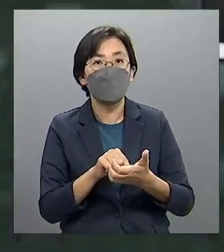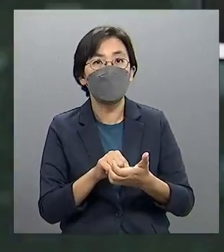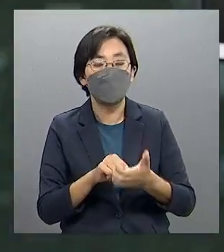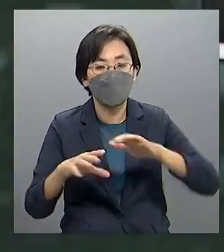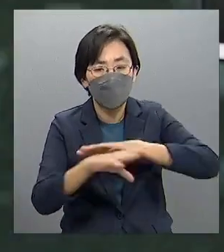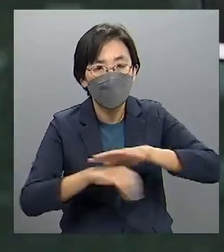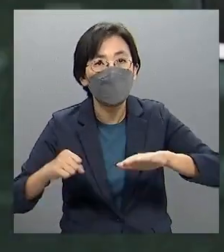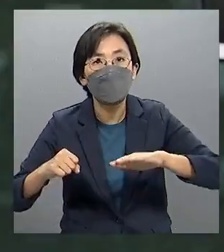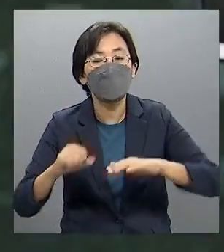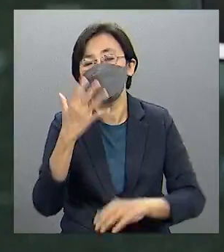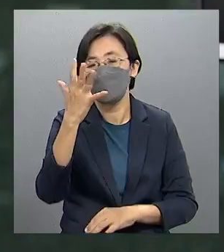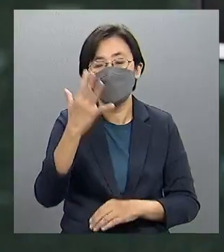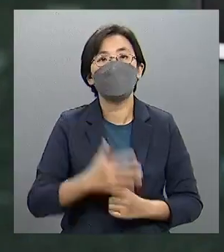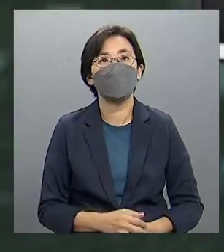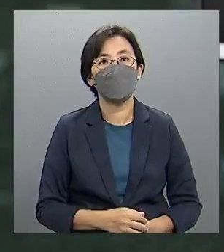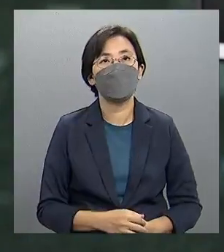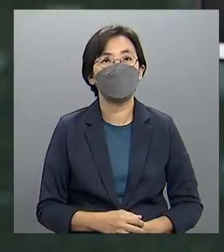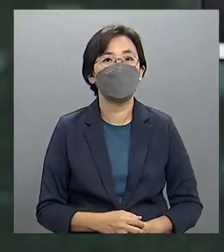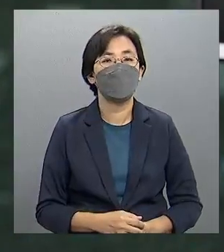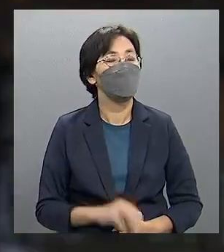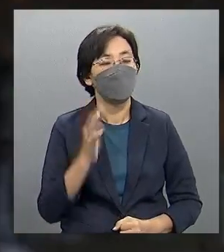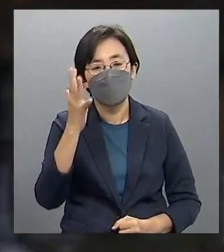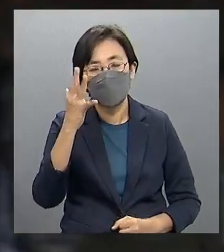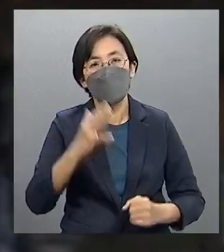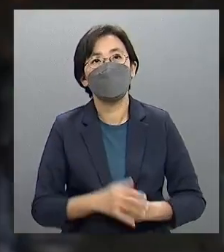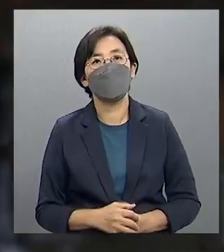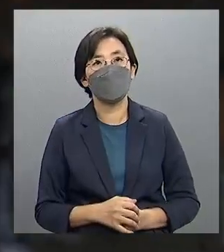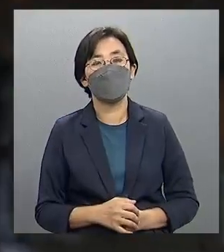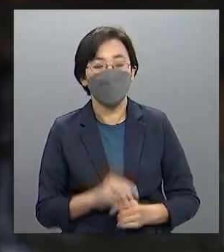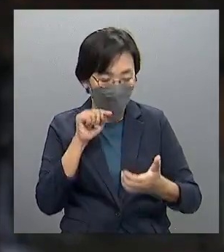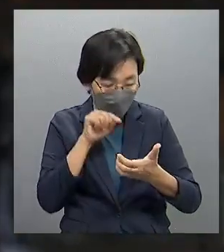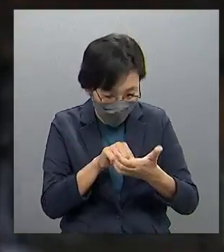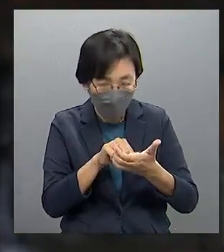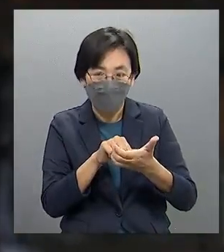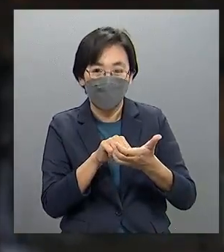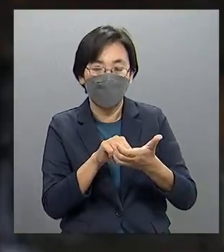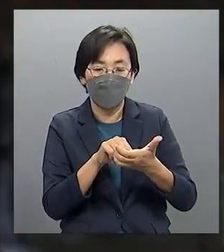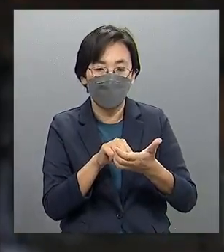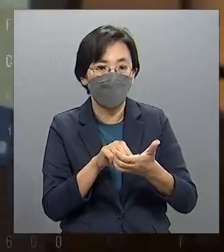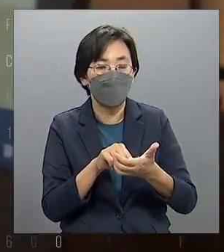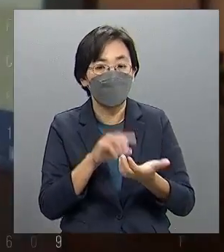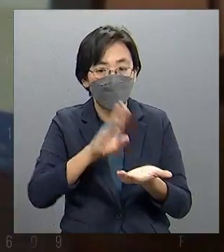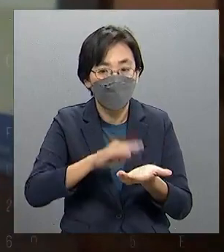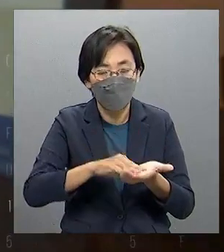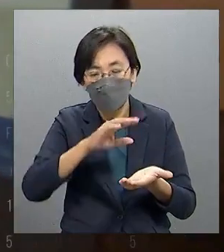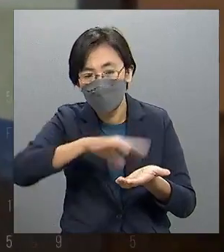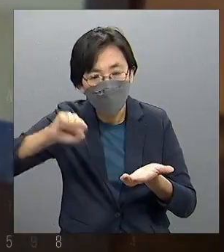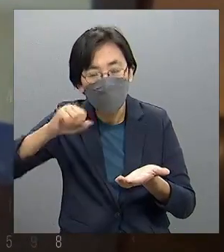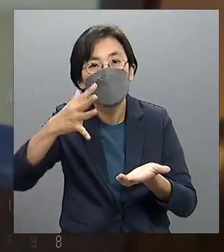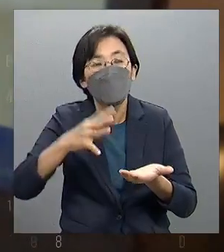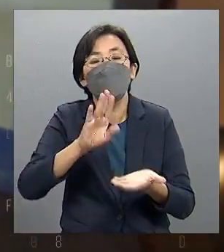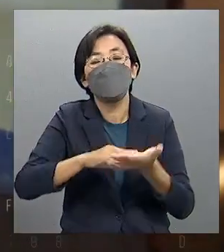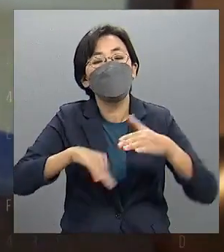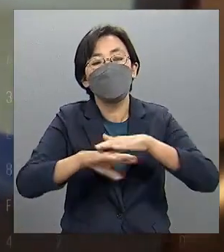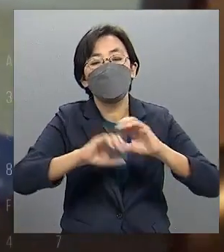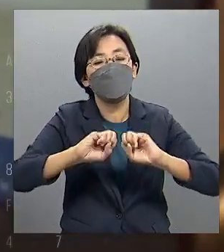ม่ ม ีไม่ ม ี มันไม่สามารถเกิดขึ้นได ้ในทางเทคนิคยังไม่มีหลักฐานที่เป็นที่ประจักษ์หรือว่าแสดงตัวไหนว่า